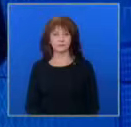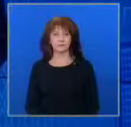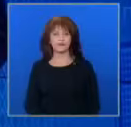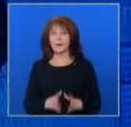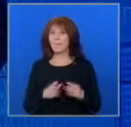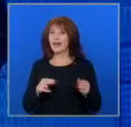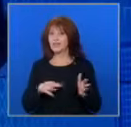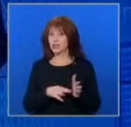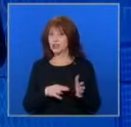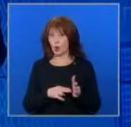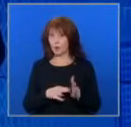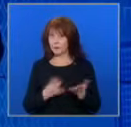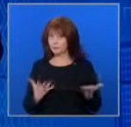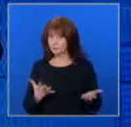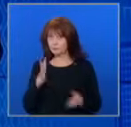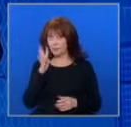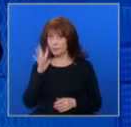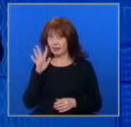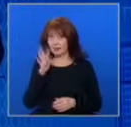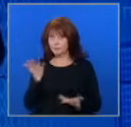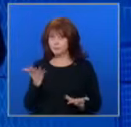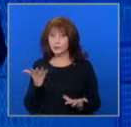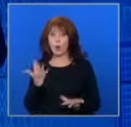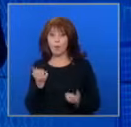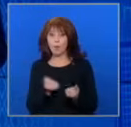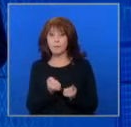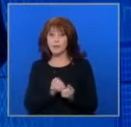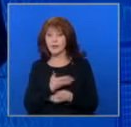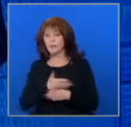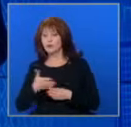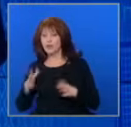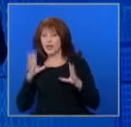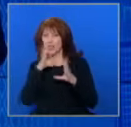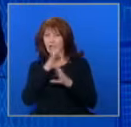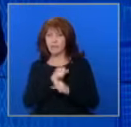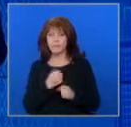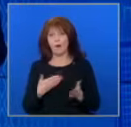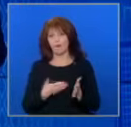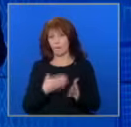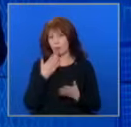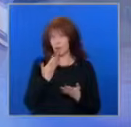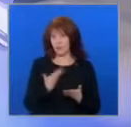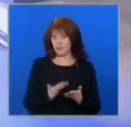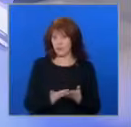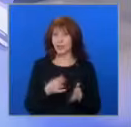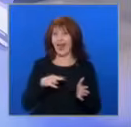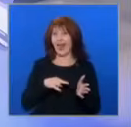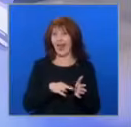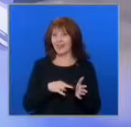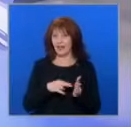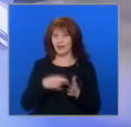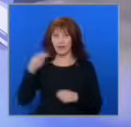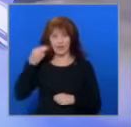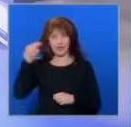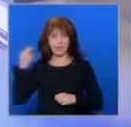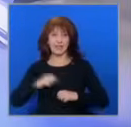Без ток, епизод 5. Колко населени места продължават да са на тъмно, въпреки обещанията на енергодружествата и властта.